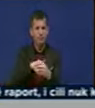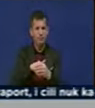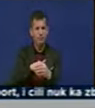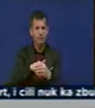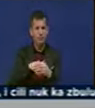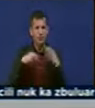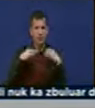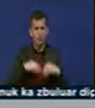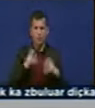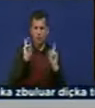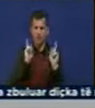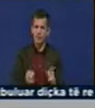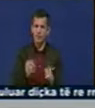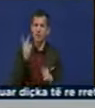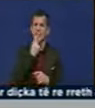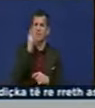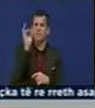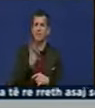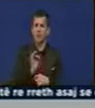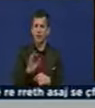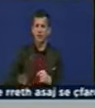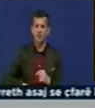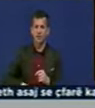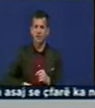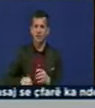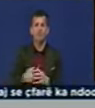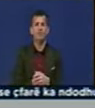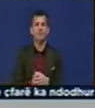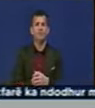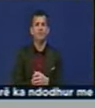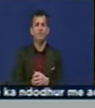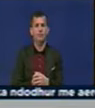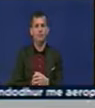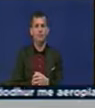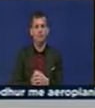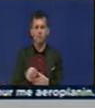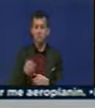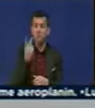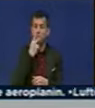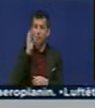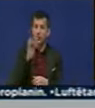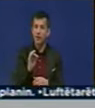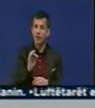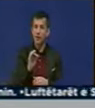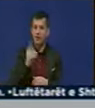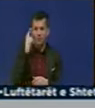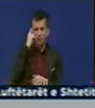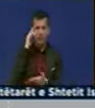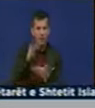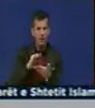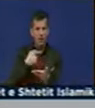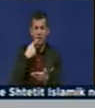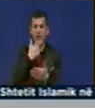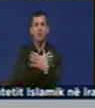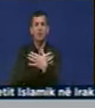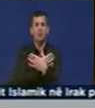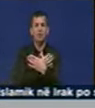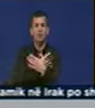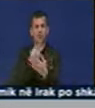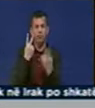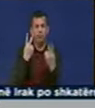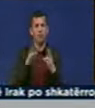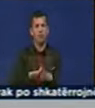pak se 20% gra. 20% në fakt duket sikur është një shifër e ulët, por në Shqipëri përbën një hap të